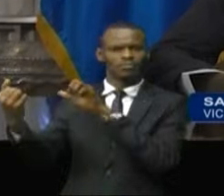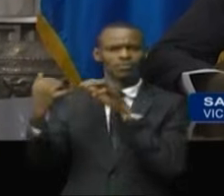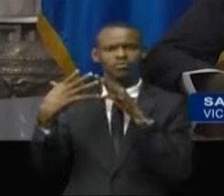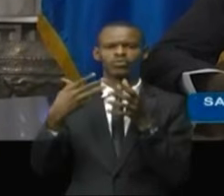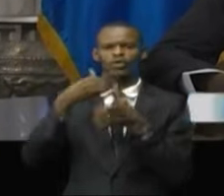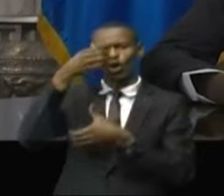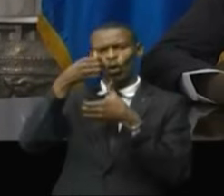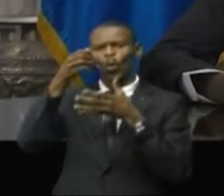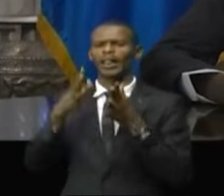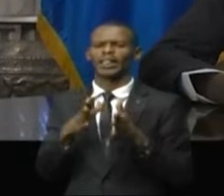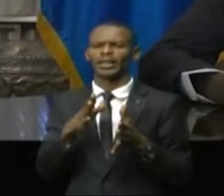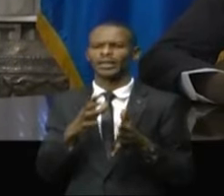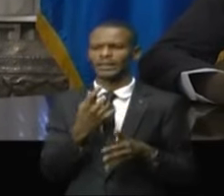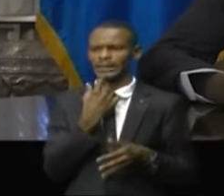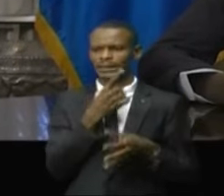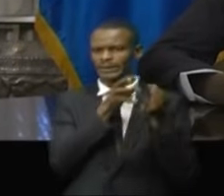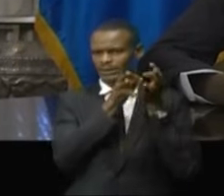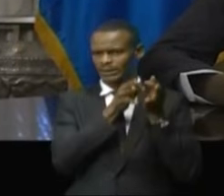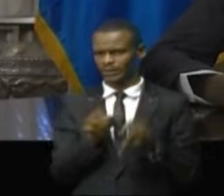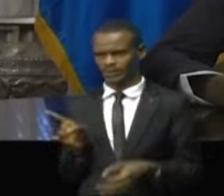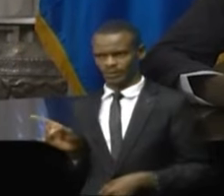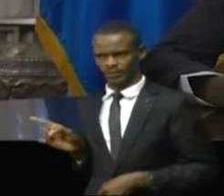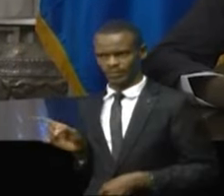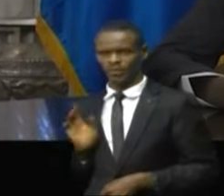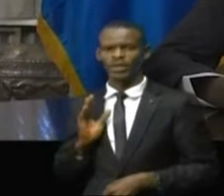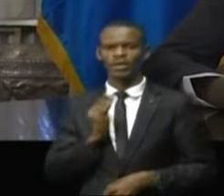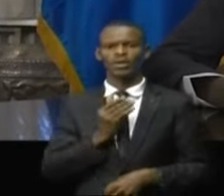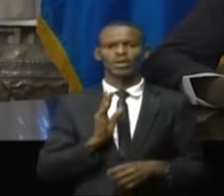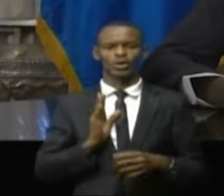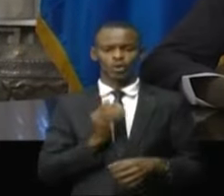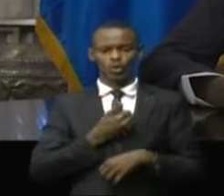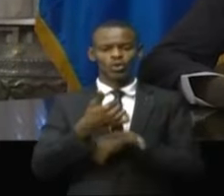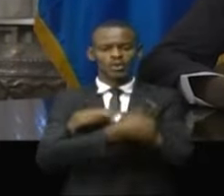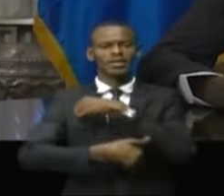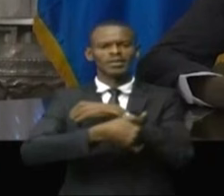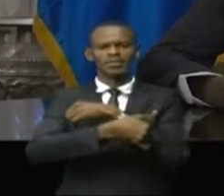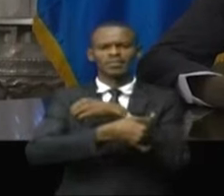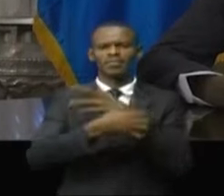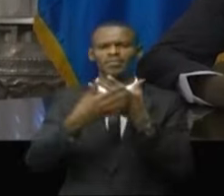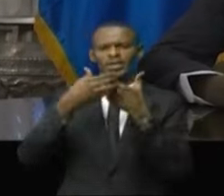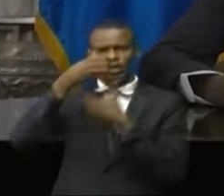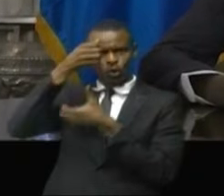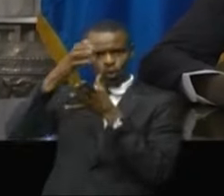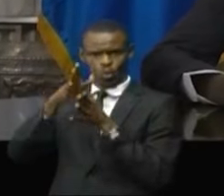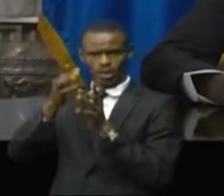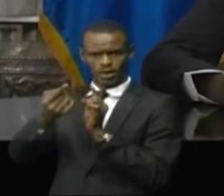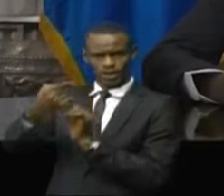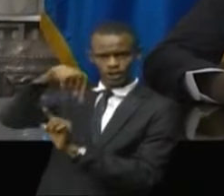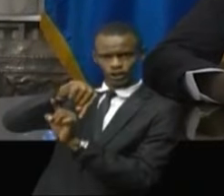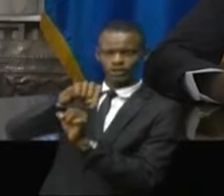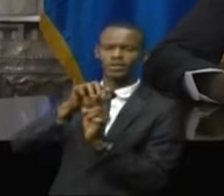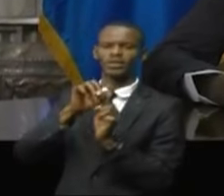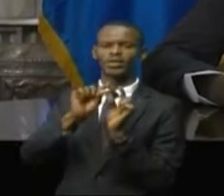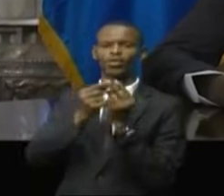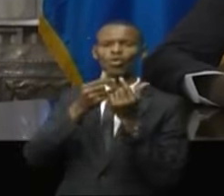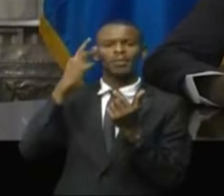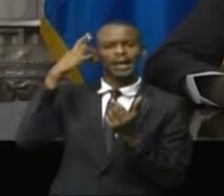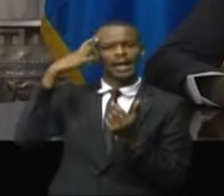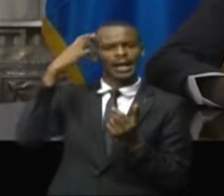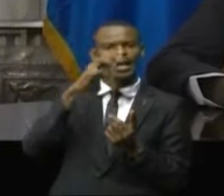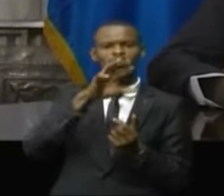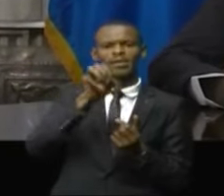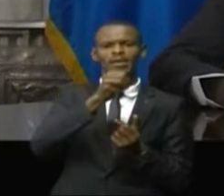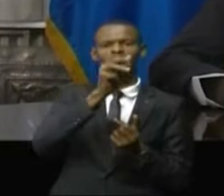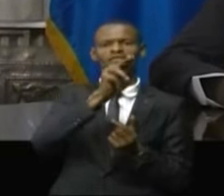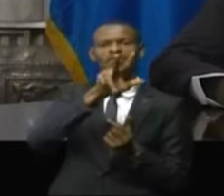M23 agissant sous le parrainage des forces de défense rwandaises de M. Paul Kagame,